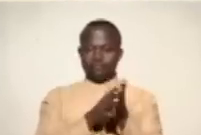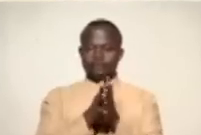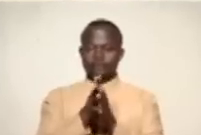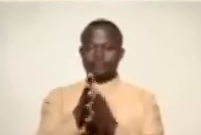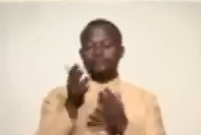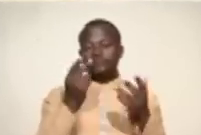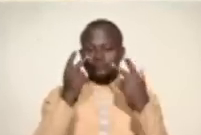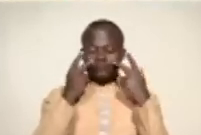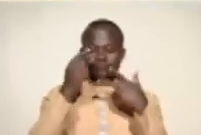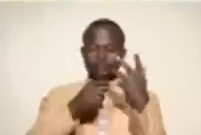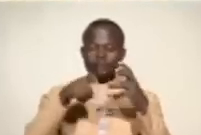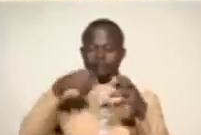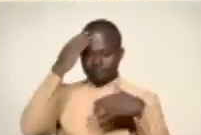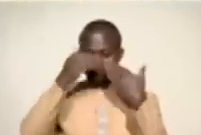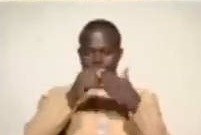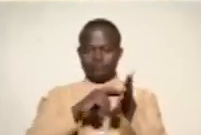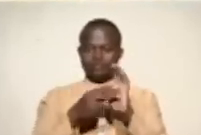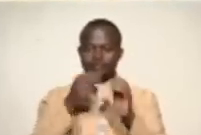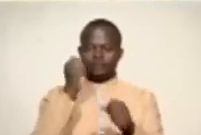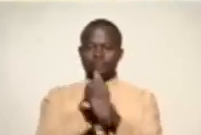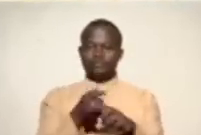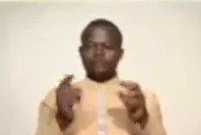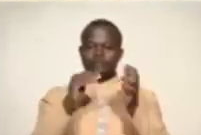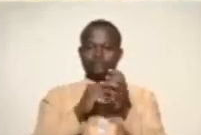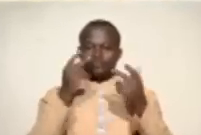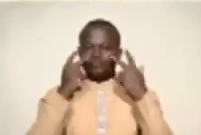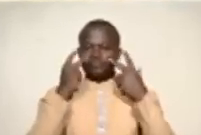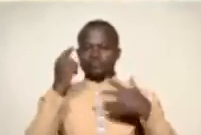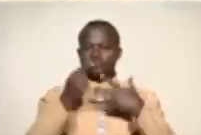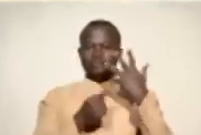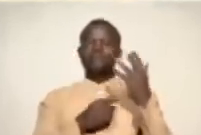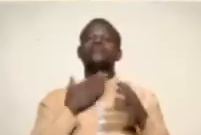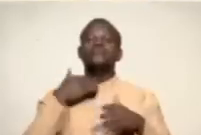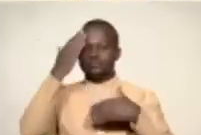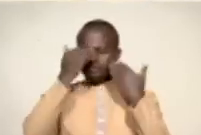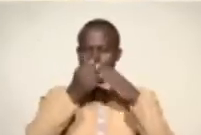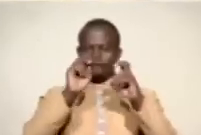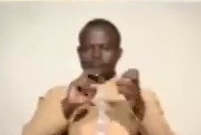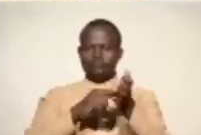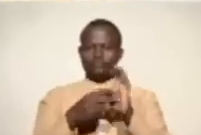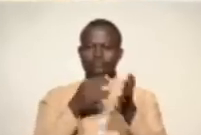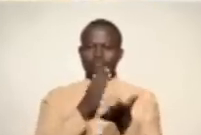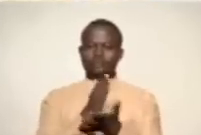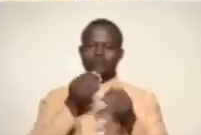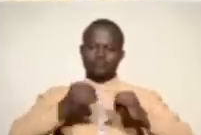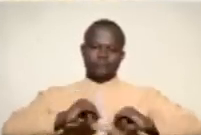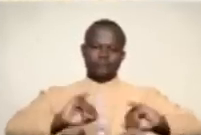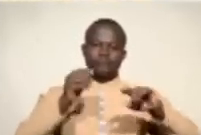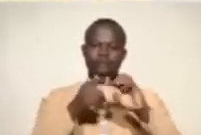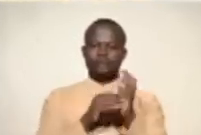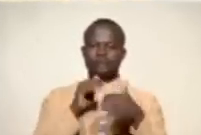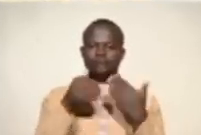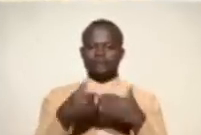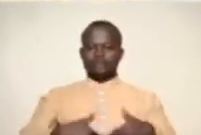haba mu kubona ibikenewe kugira ngo umushinga ukorwe, haba no mu kubona ibyo ibyifuzwa kugira ngo nyine umushinga koko ujye mu bikorwa kandi